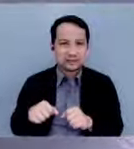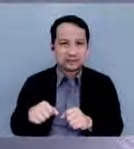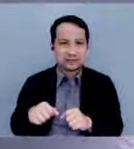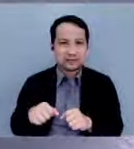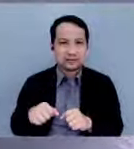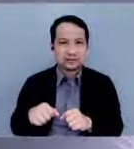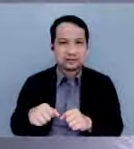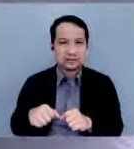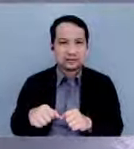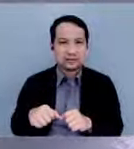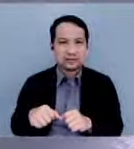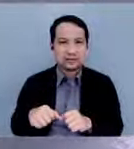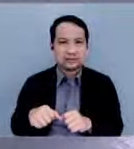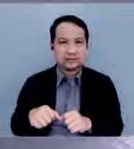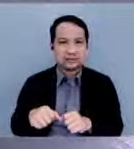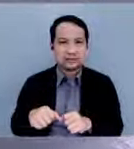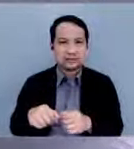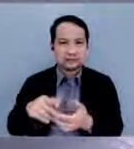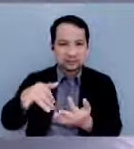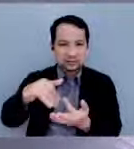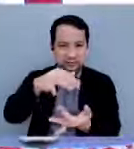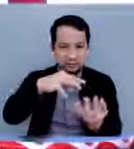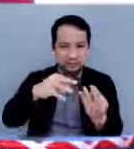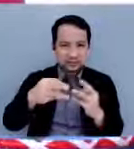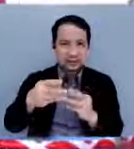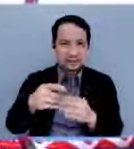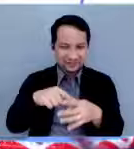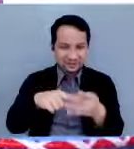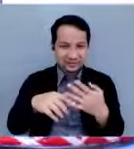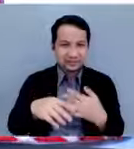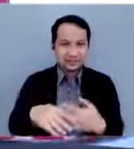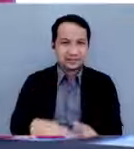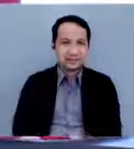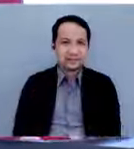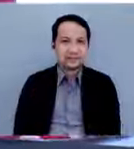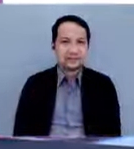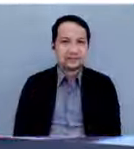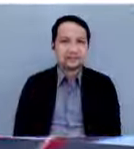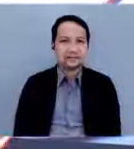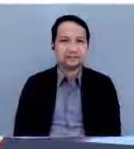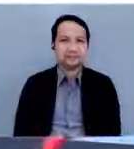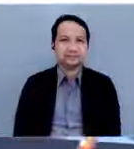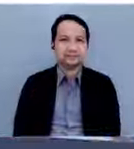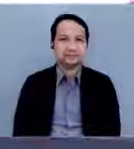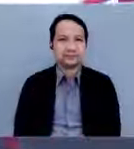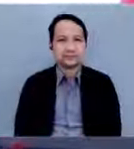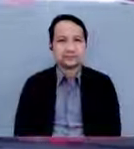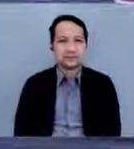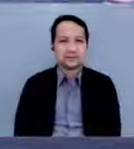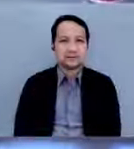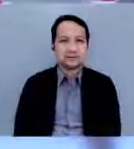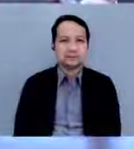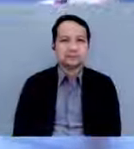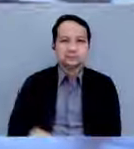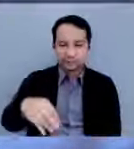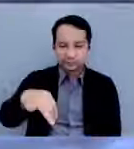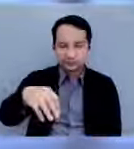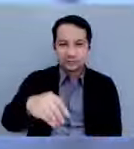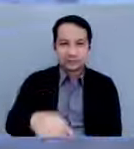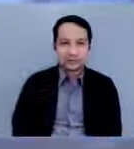ito lang. Fingers lang. Pag sa maliliit yan. Or sa malaki. Parang may